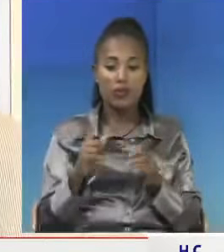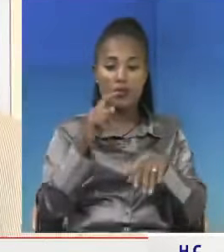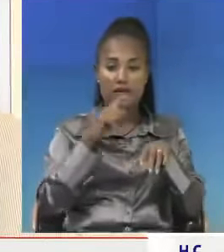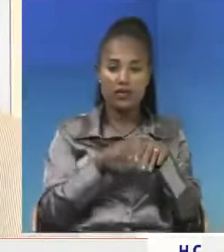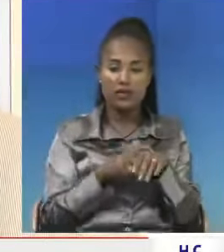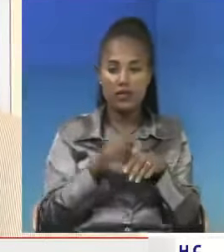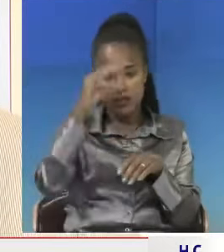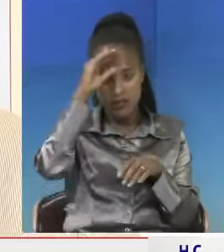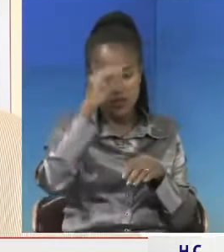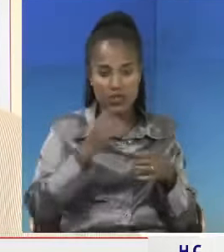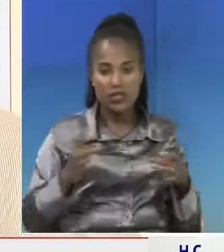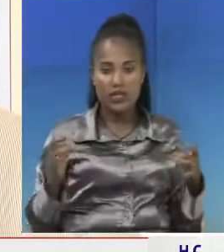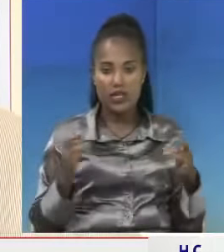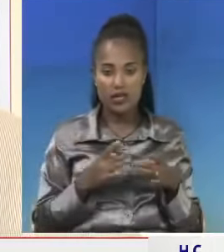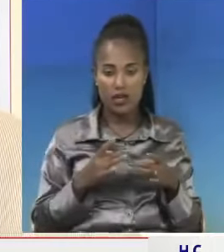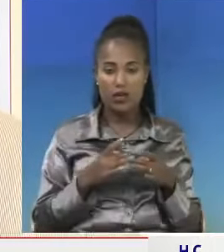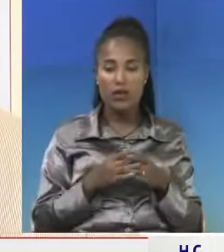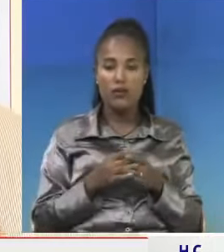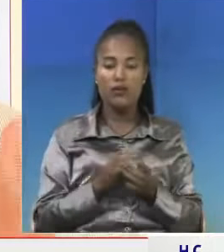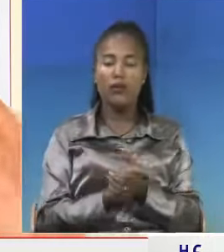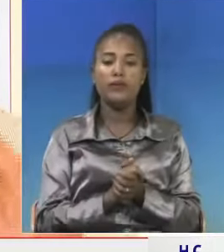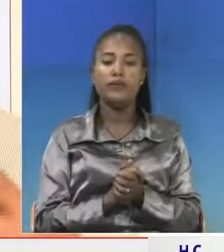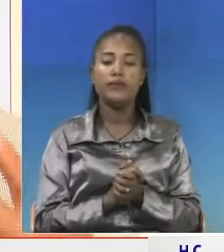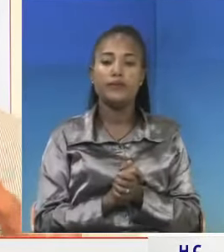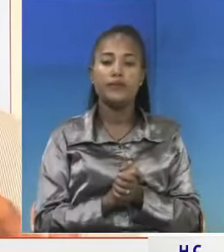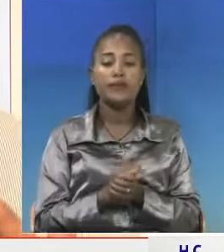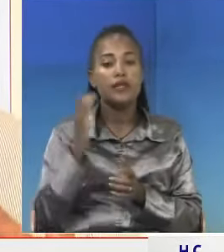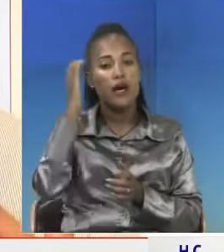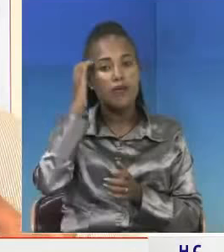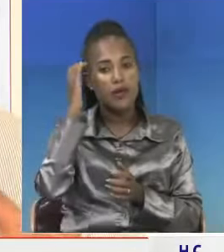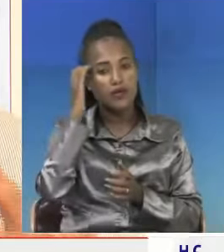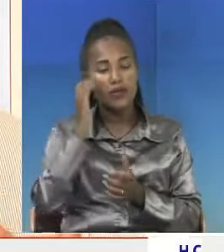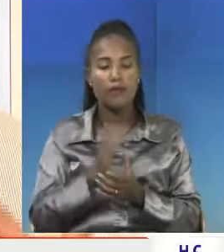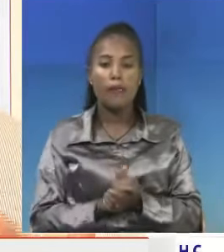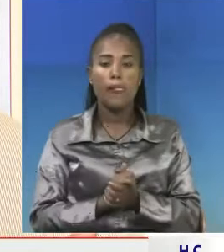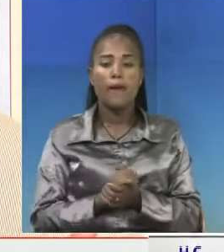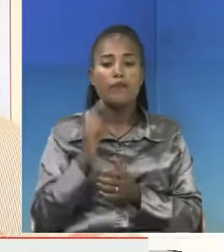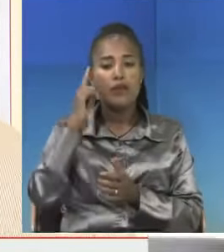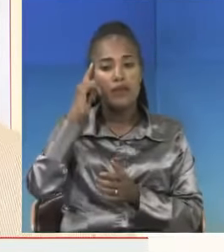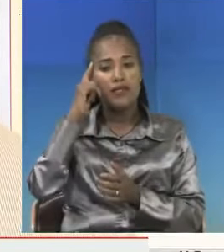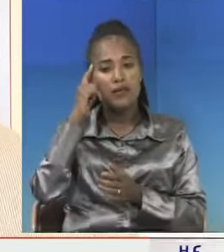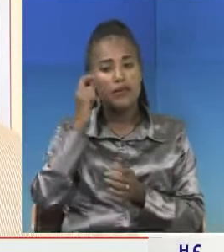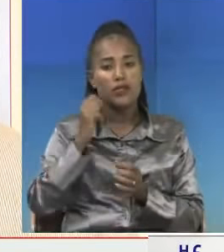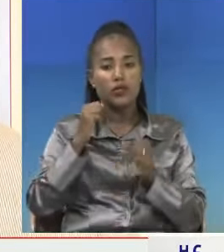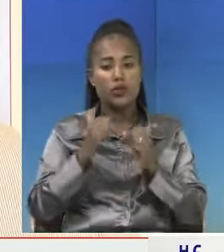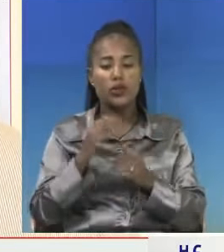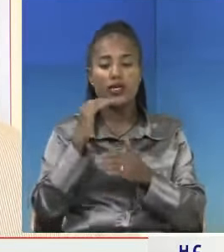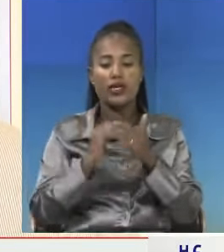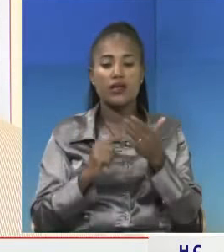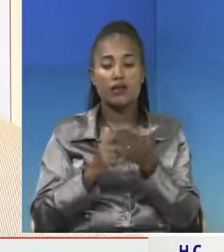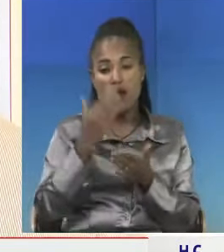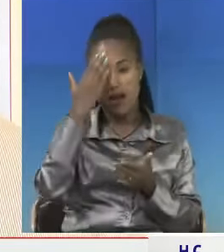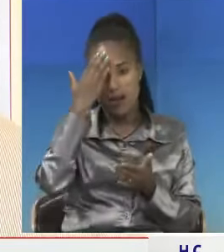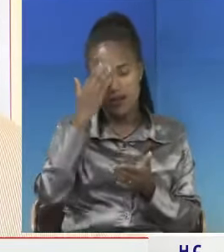ጊዜ ሰዎች ይደነግጣሉ። ትሮማታይዝድ አእምሯቸው የማሰብ ችሎታው ይቀንሳል። ይሄን